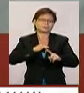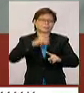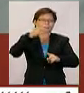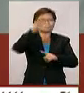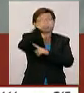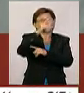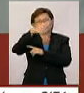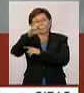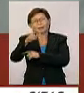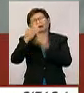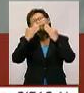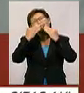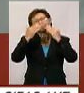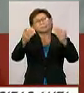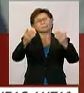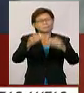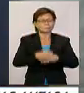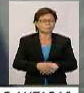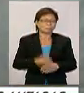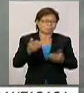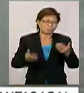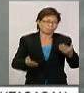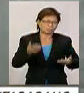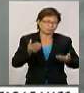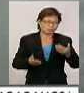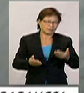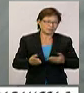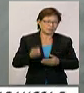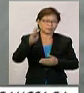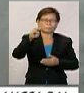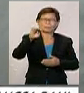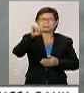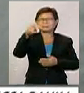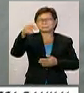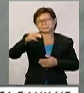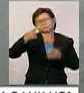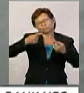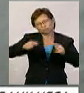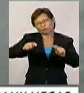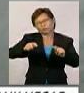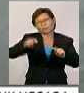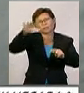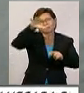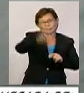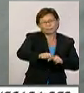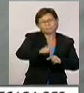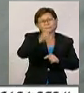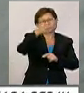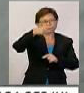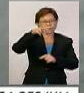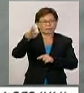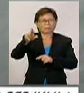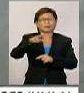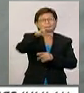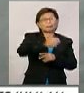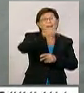Tapi alhamdulillah lah, mungkin Mizan akan try untuk mendapatkan PR lah di